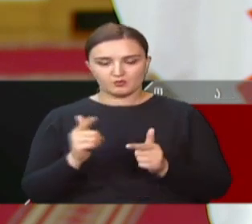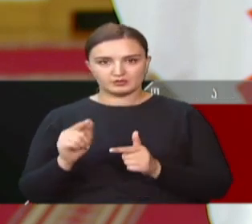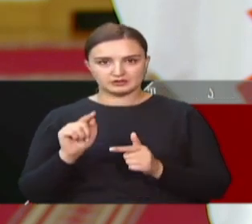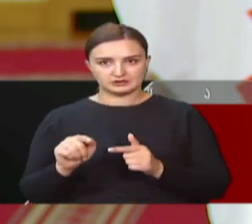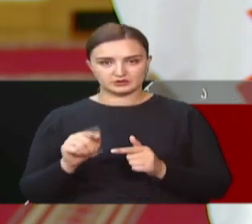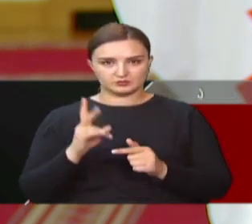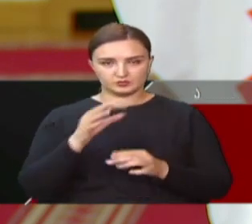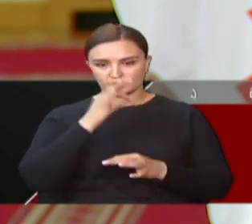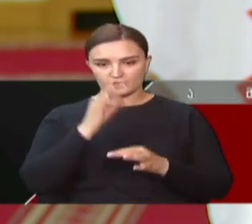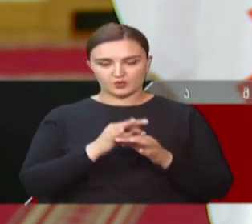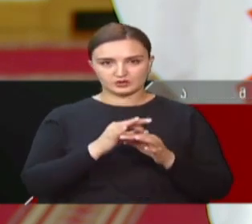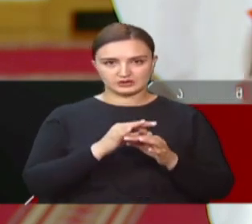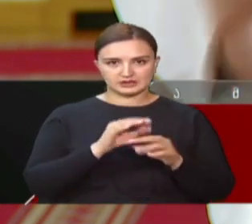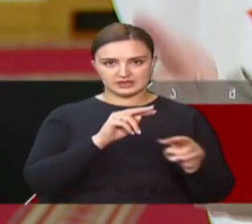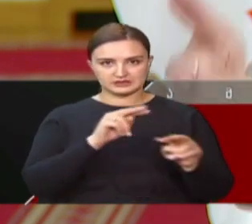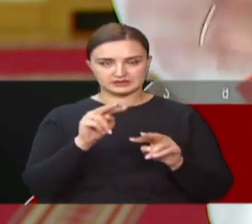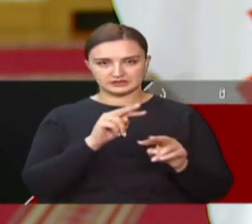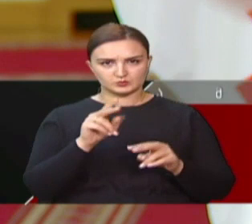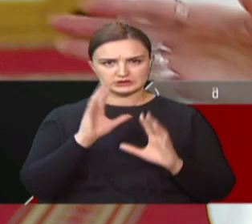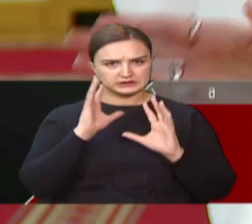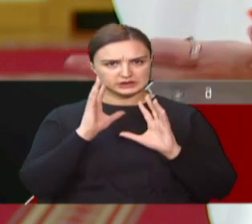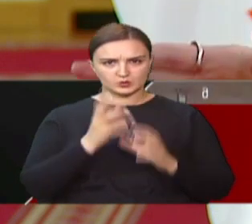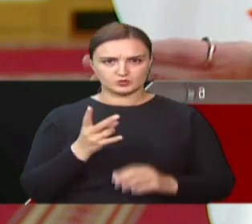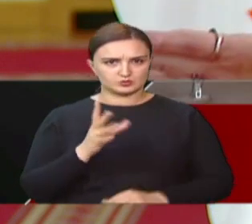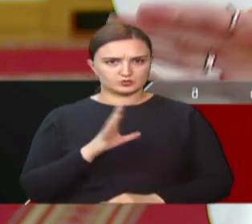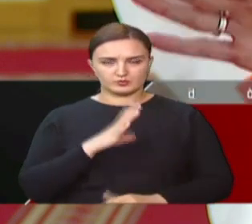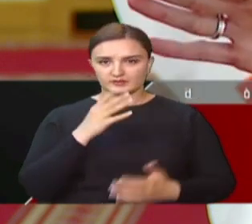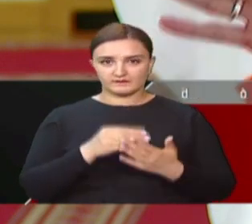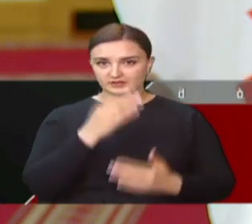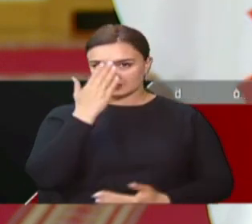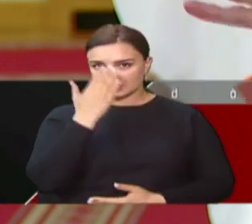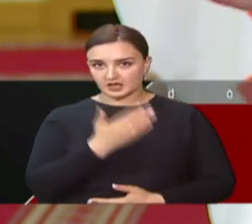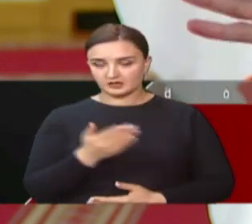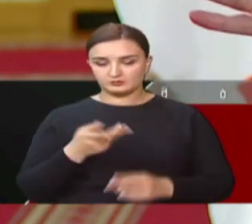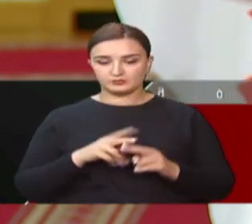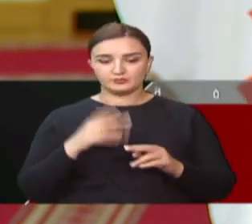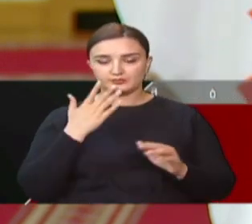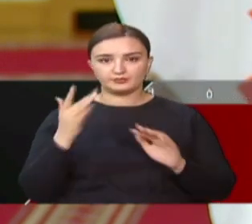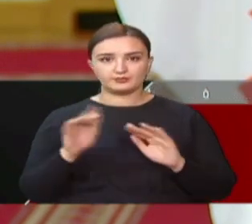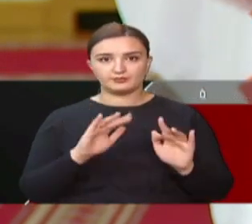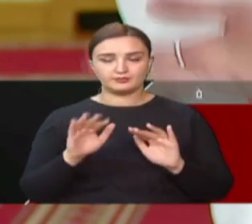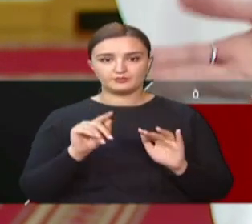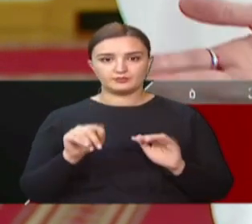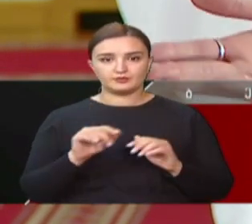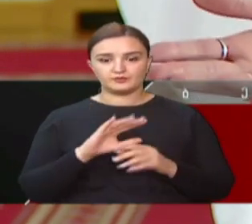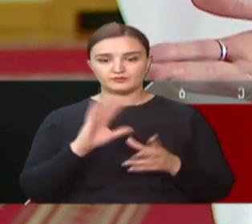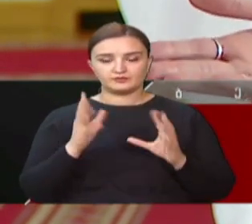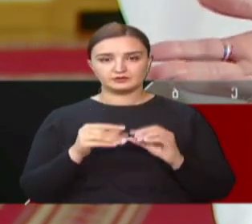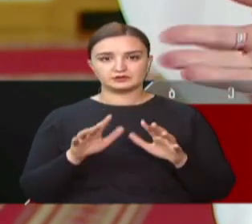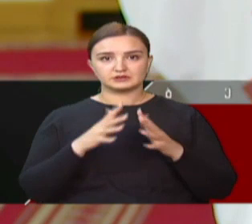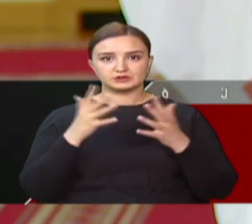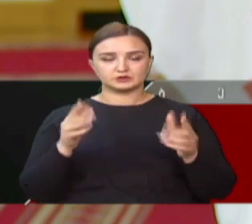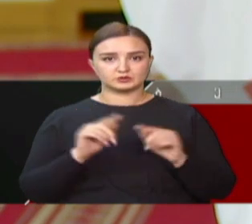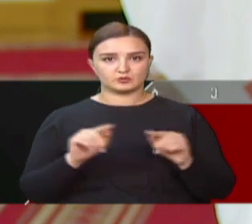თქვა, კოორდინაციის ძალიან სერიოზულ ავანგარდში თავისი ამომრჩევლის, იმიტომ რომ ნაციონალურ მოძრაობას ყველაზე დიდი ოპოზიციური